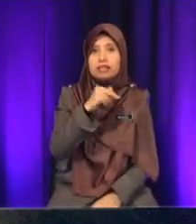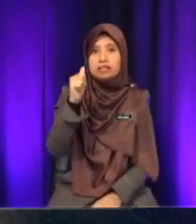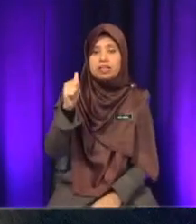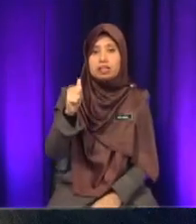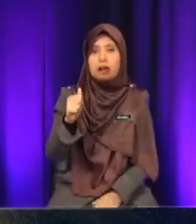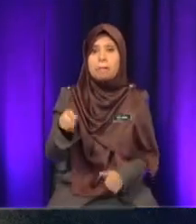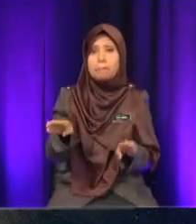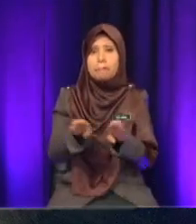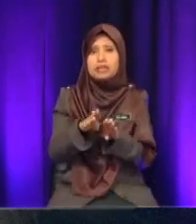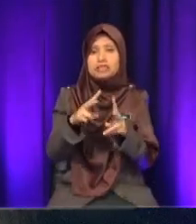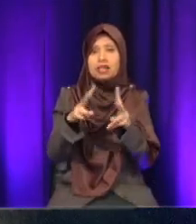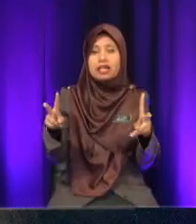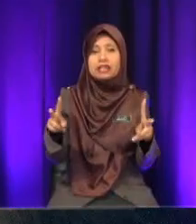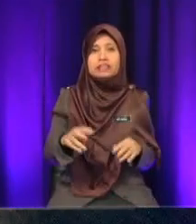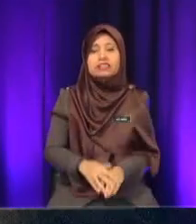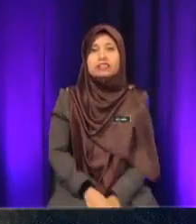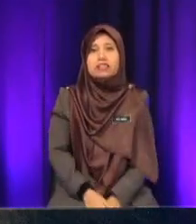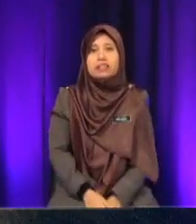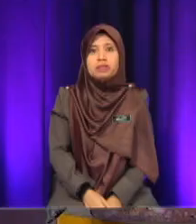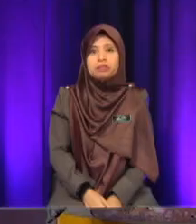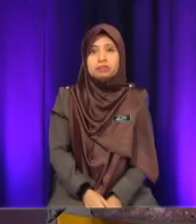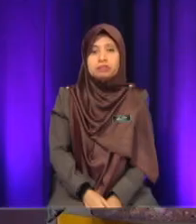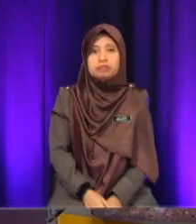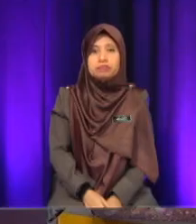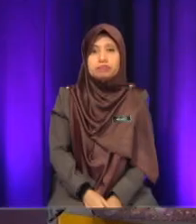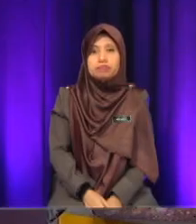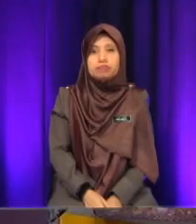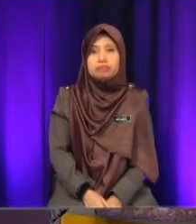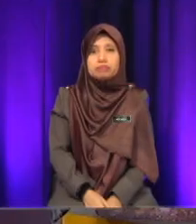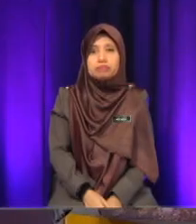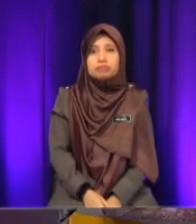huruf-huruf yang melibatkan garisan ee tiba-tiba